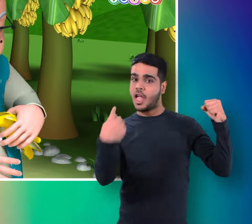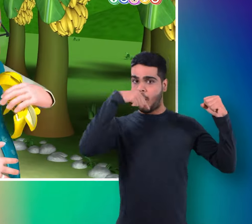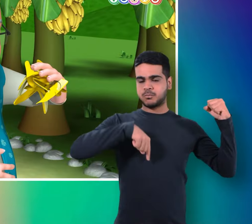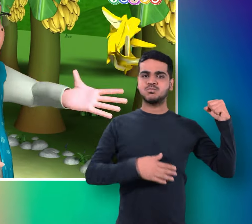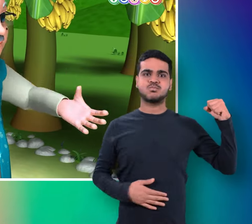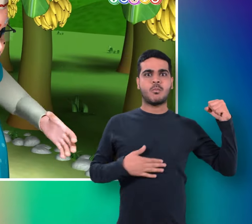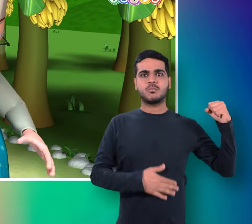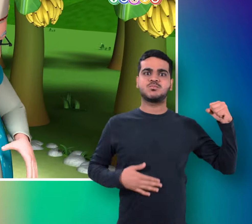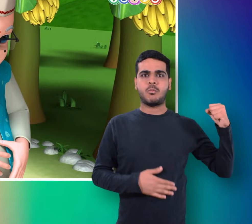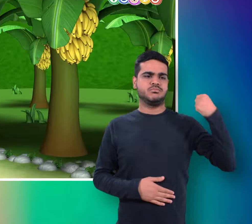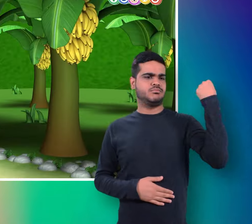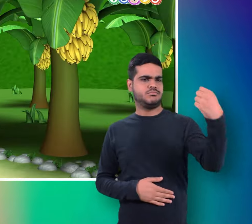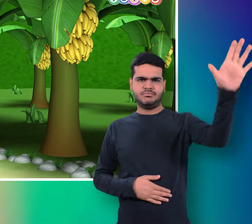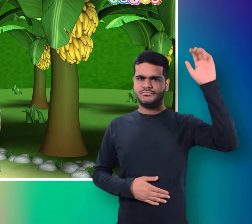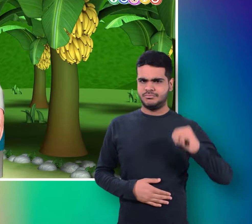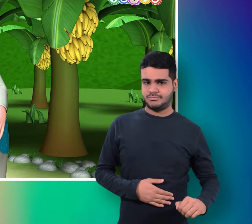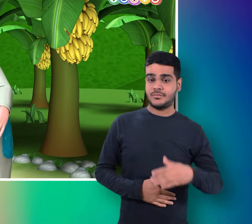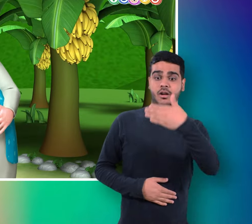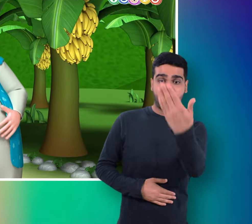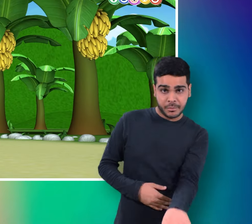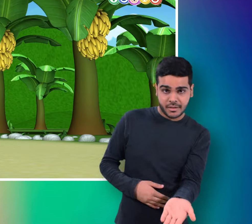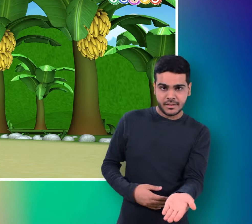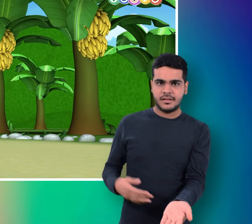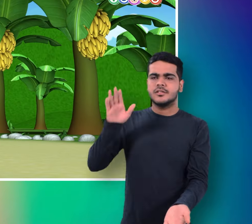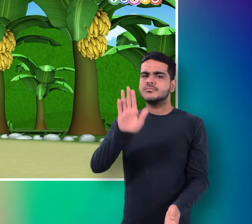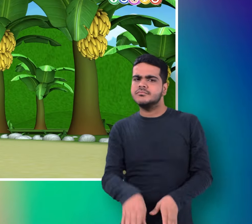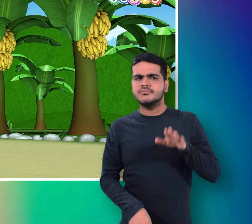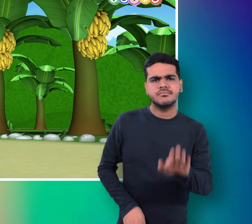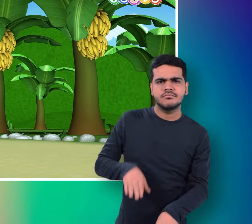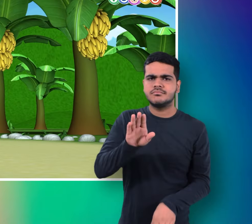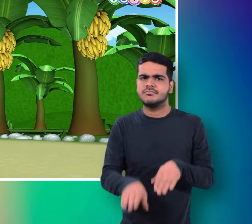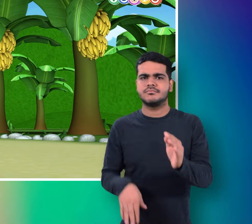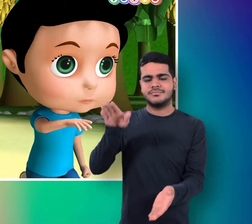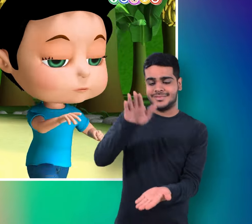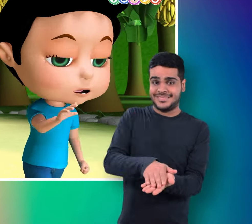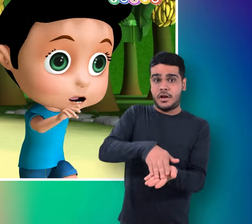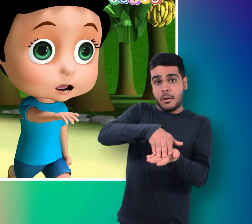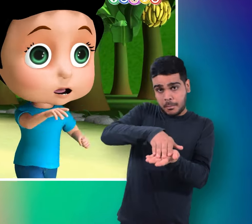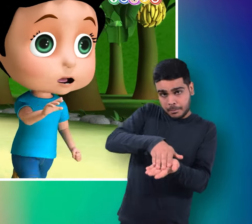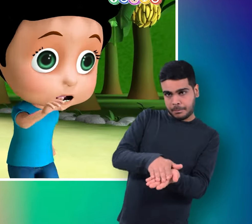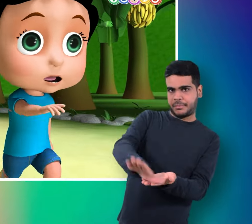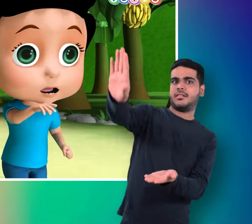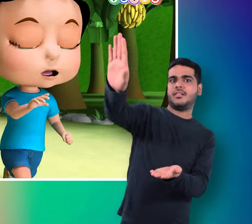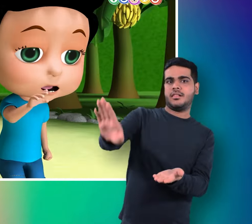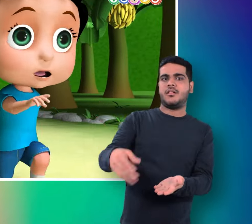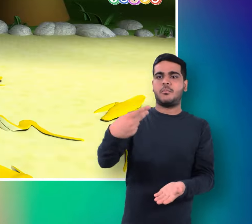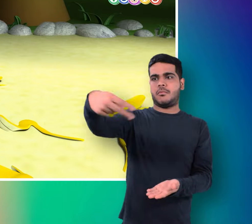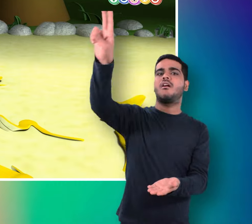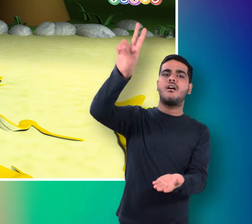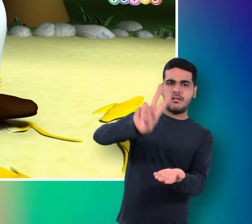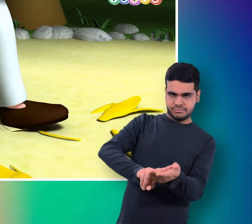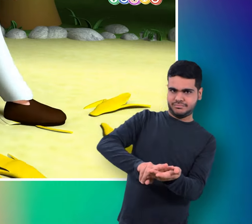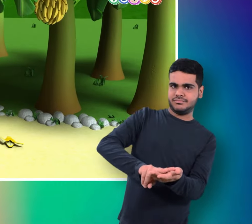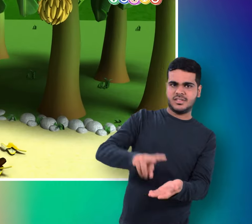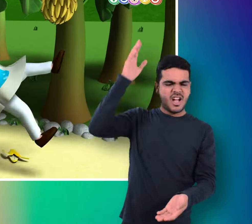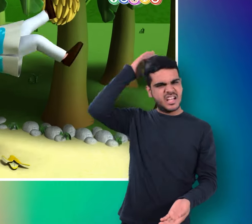फुलाई तोंद बलाकर कदम बढ़ाया कदम के नीचे छिलका आया कदम के नीचे लका आया